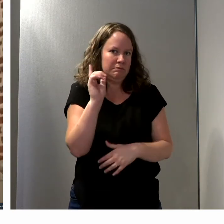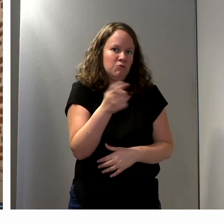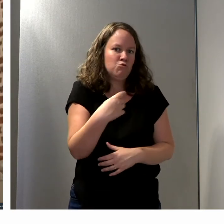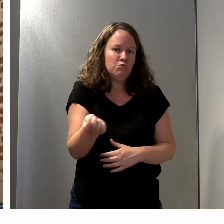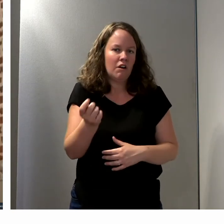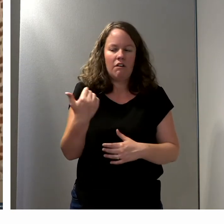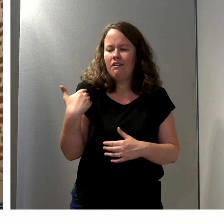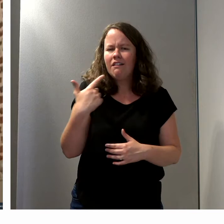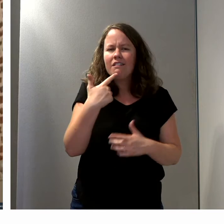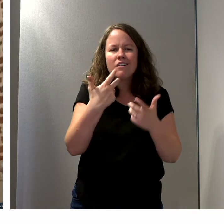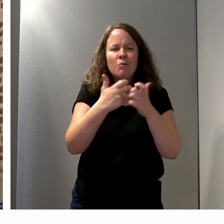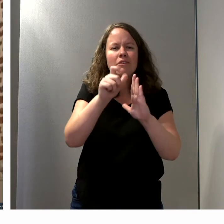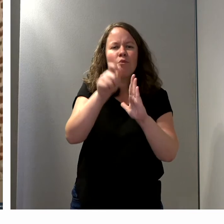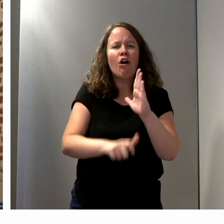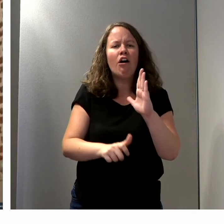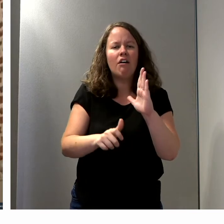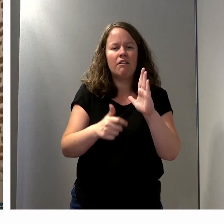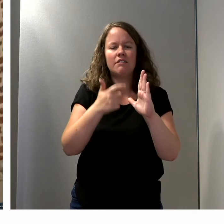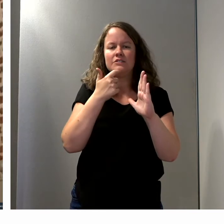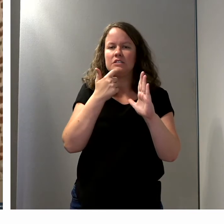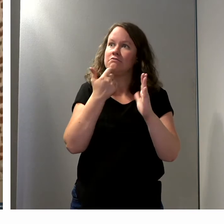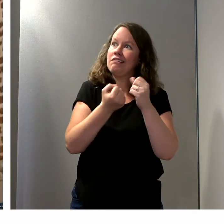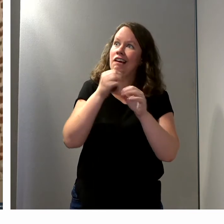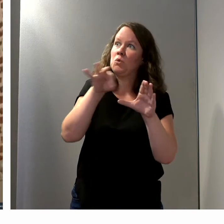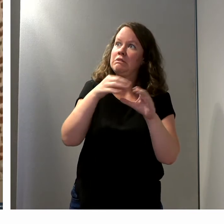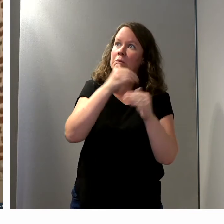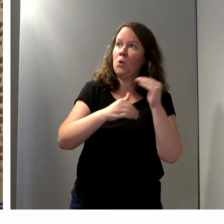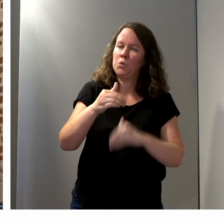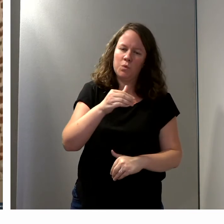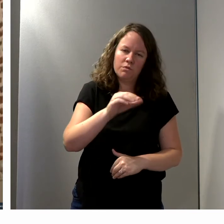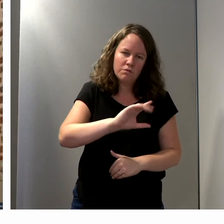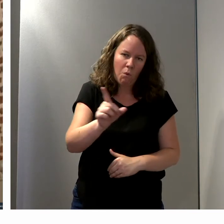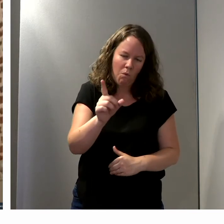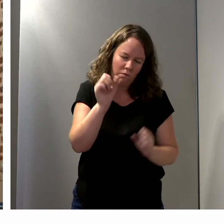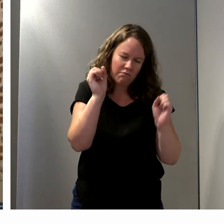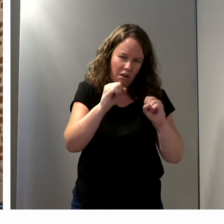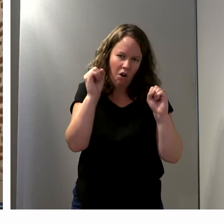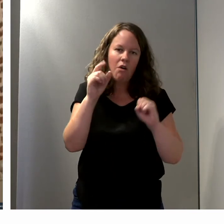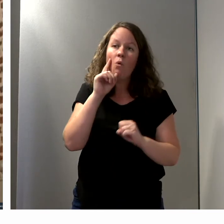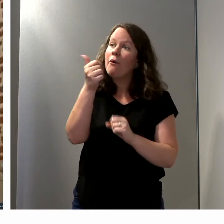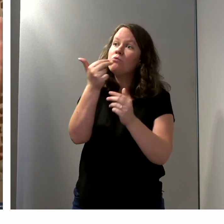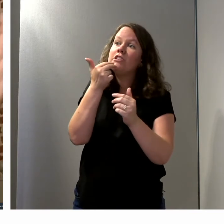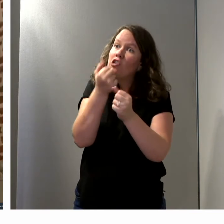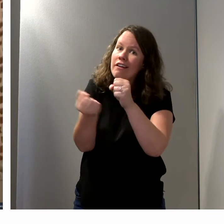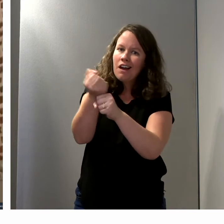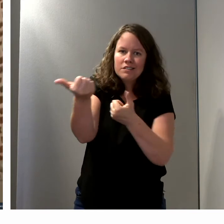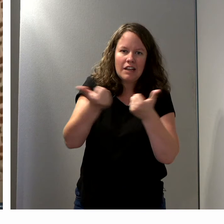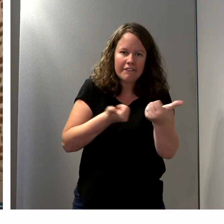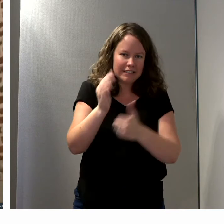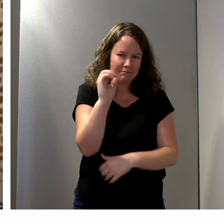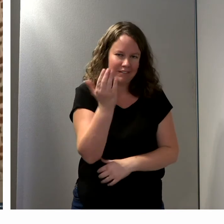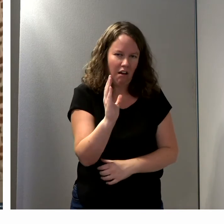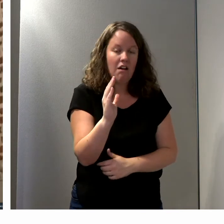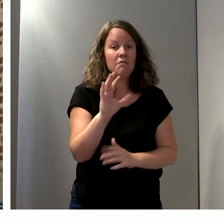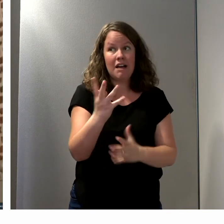responsables de la résolution des problématiques qu'ils rencontrent. Les usagers n'ont pas vocation à concevoir les services. Par contre, ils doivent participer à la conception